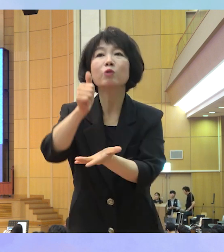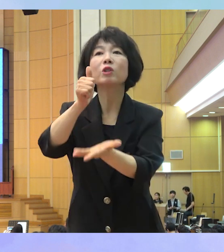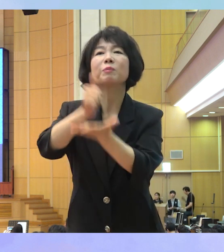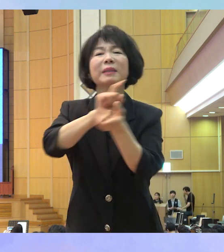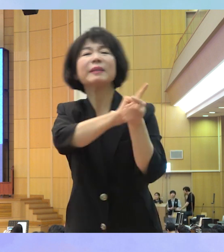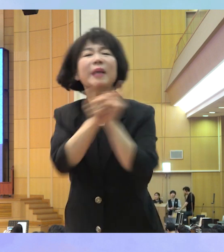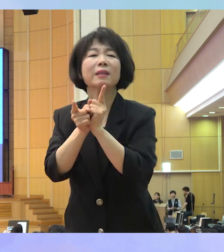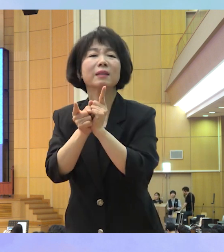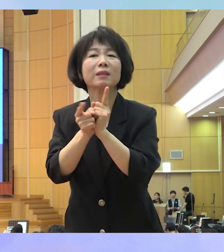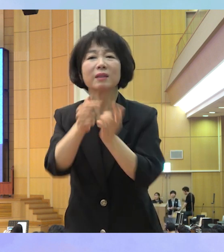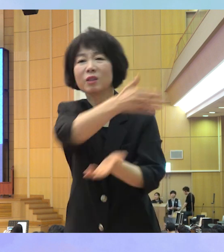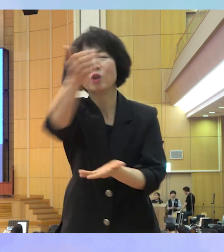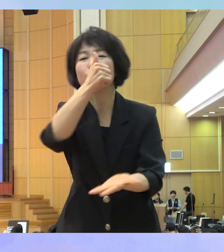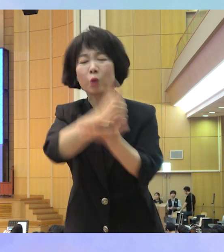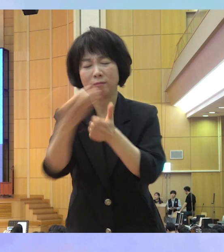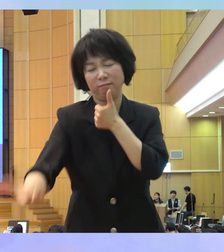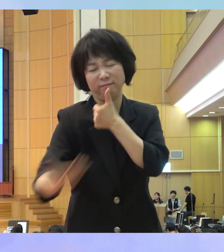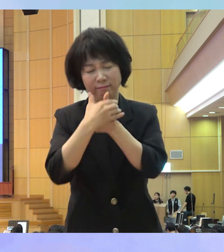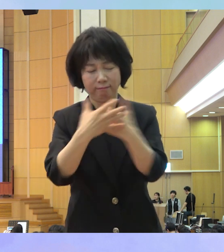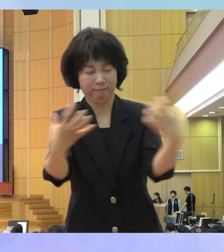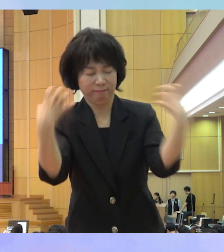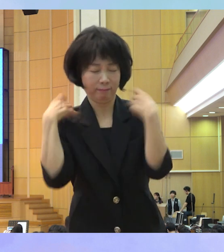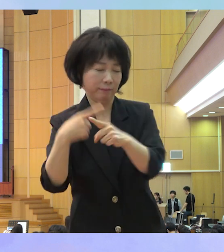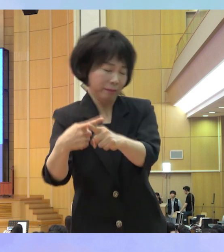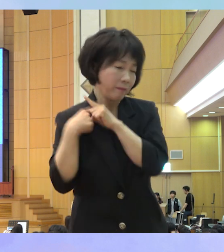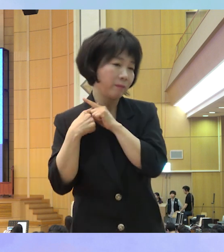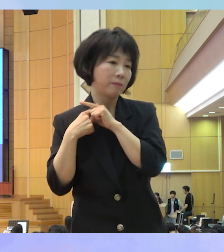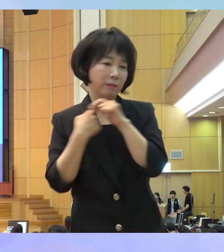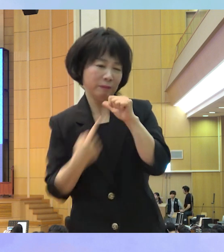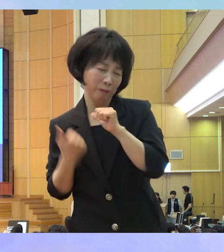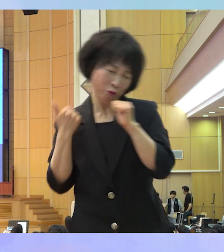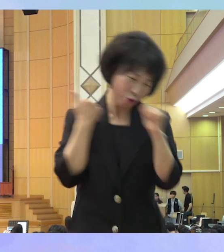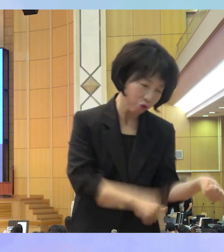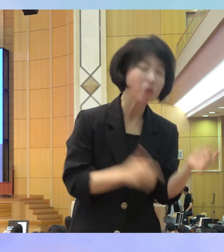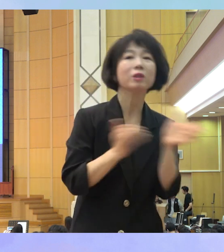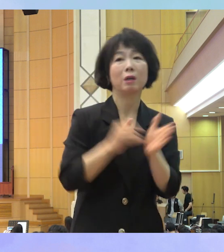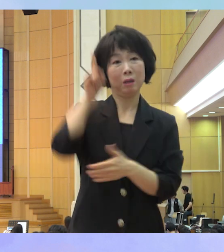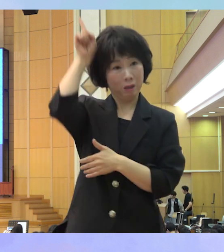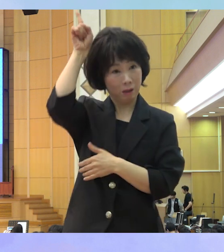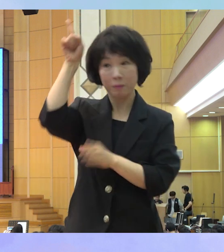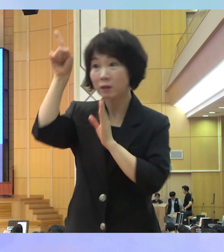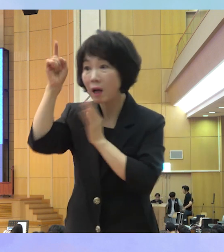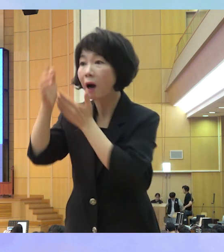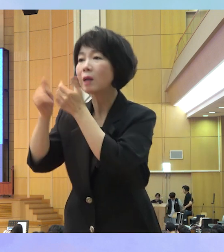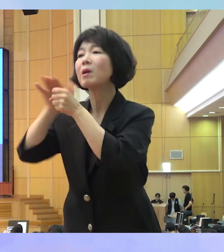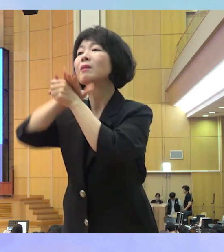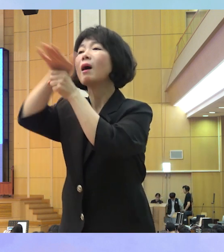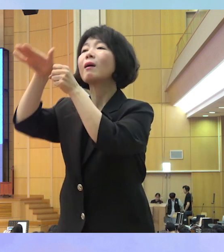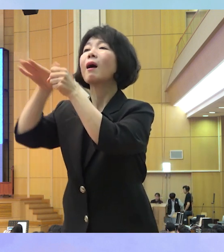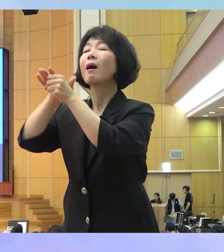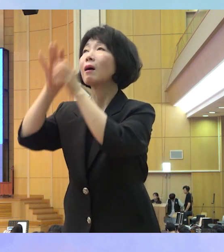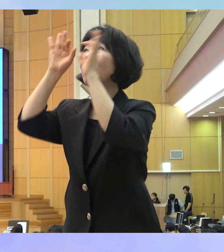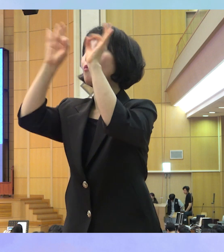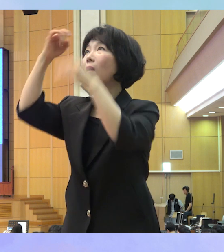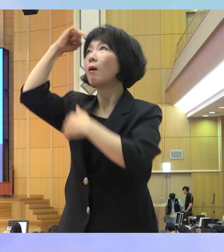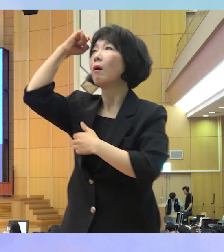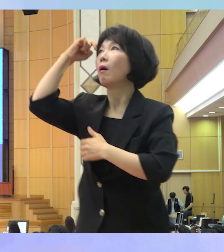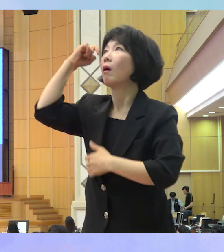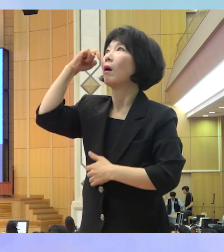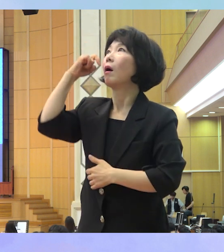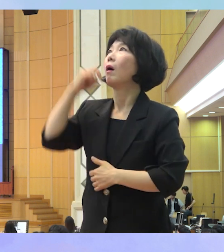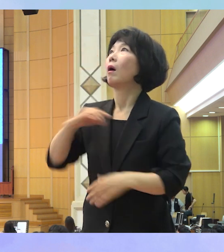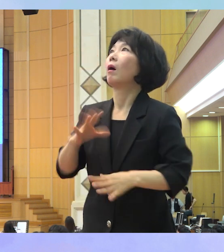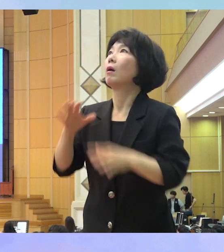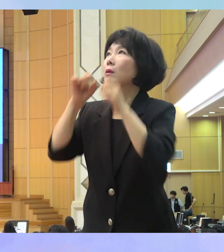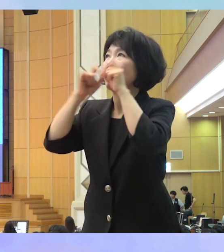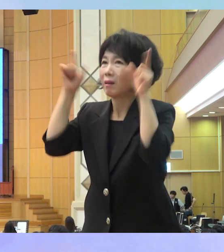지시게 해서 자기 자녀를. 이게 하나님의 사랑이에요. 그러니까 우리가 예수를 잘